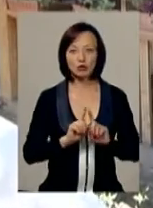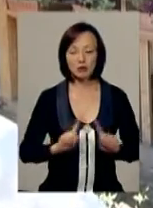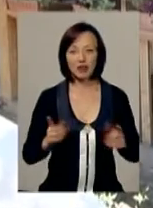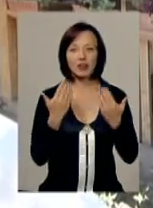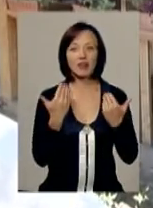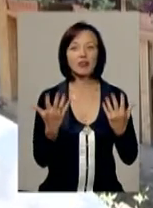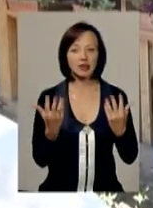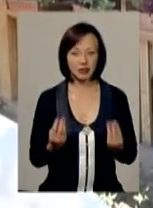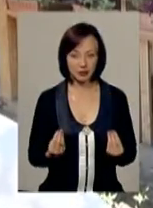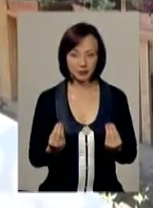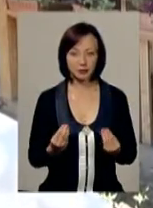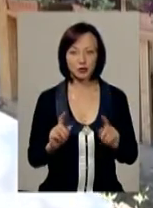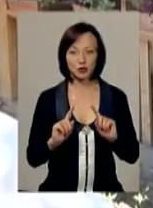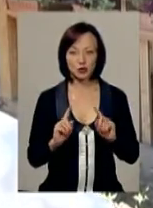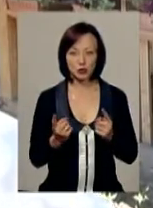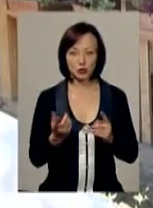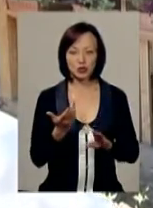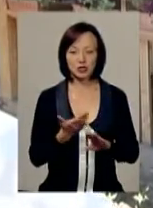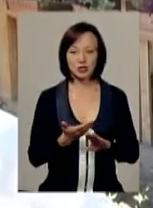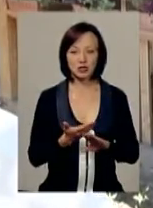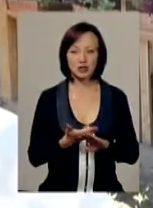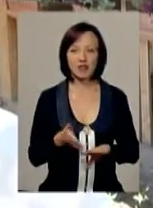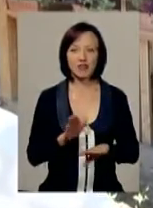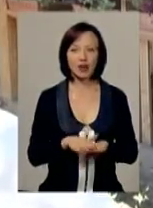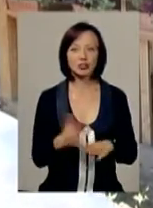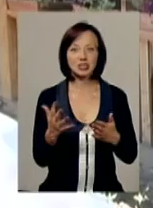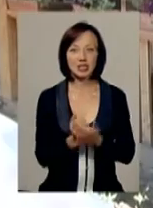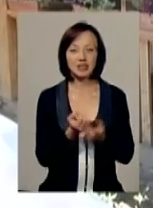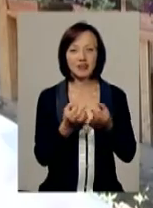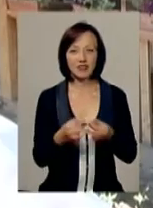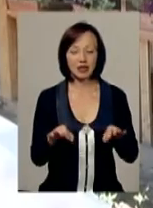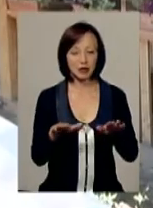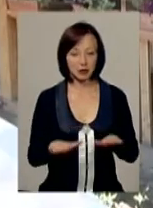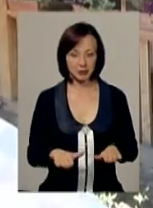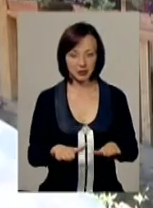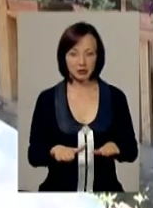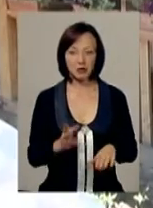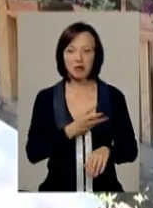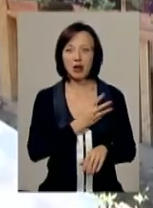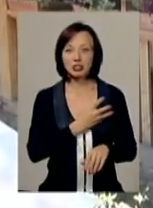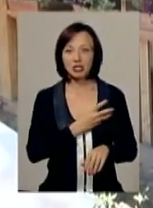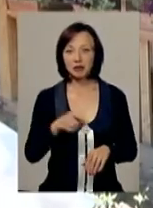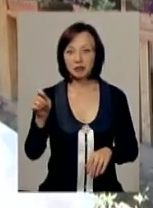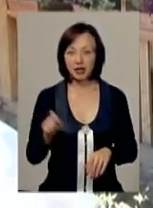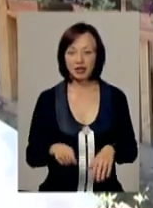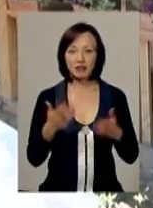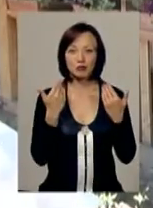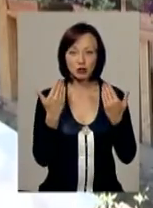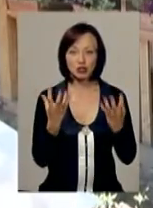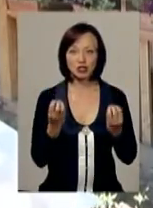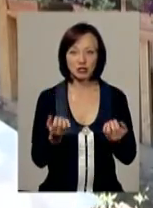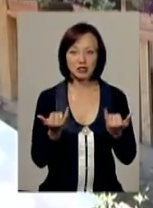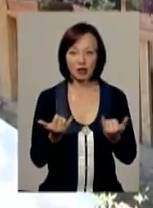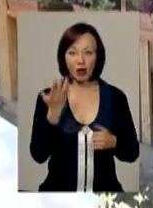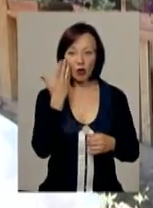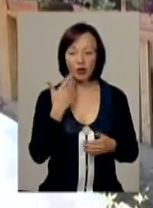вихідні, то дуже тяжко комусь знайти вільне місце, тому що бажаючих приїхати відпочити, а ще зараз у нас час,